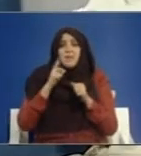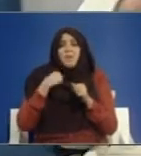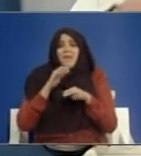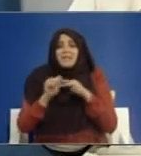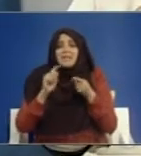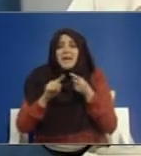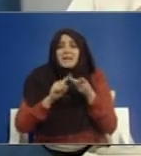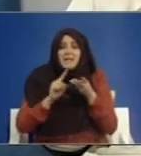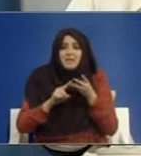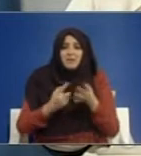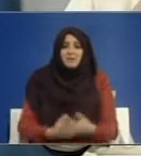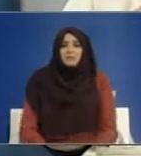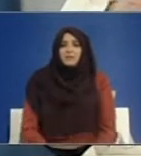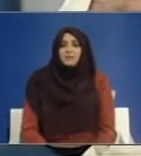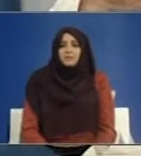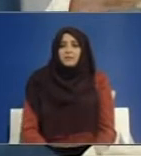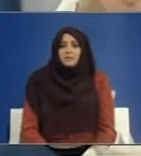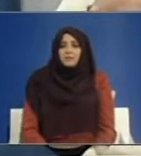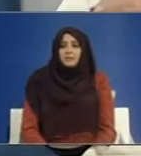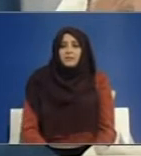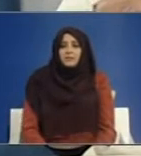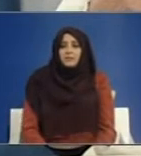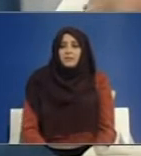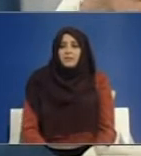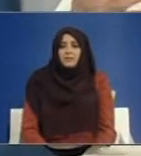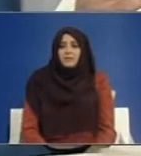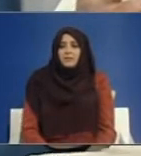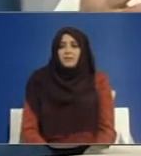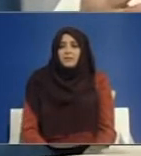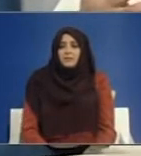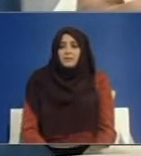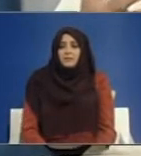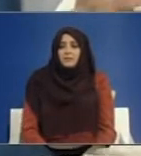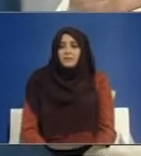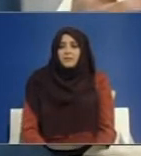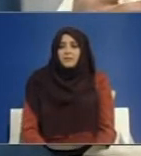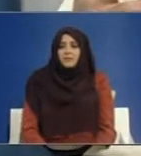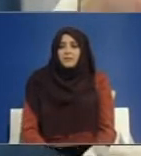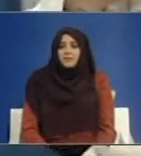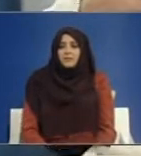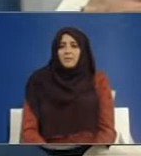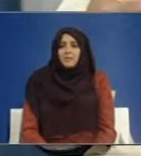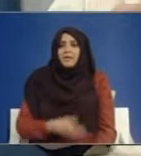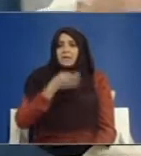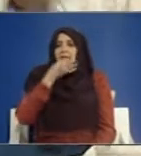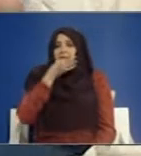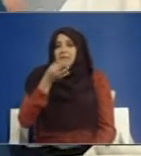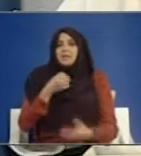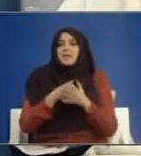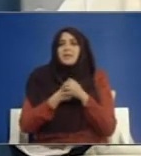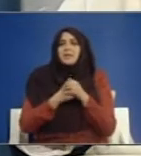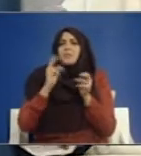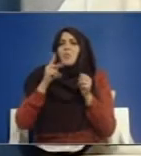كذا وكذا. بماذا جاءته هذه الـ الـ الـ الـ الـ الـ يعني الفعل اللي هو أكثر من